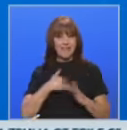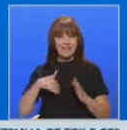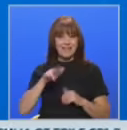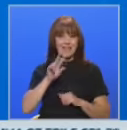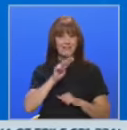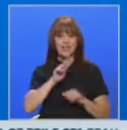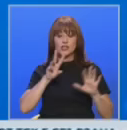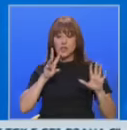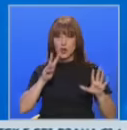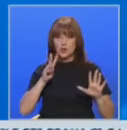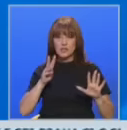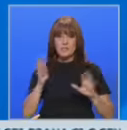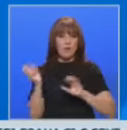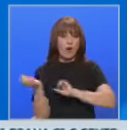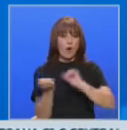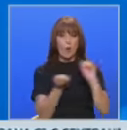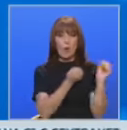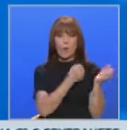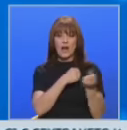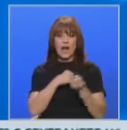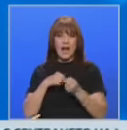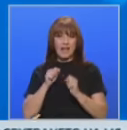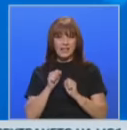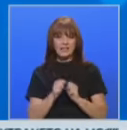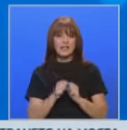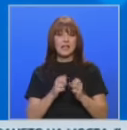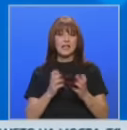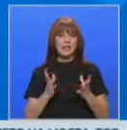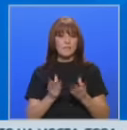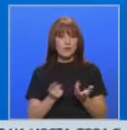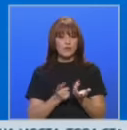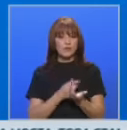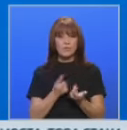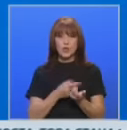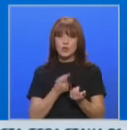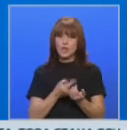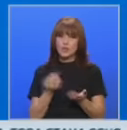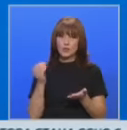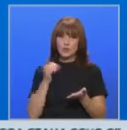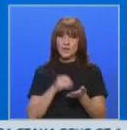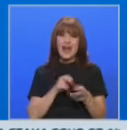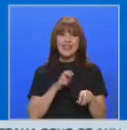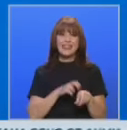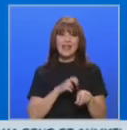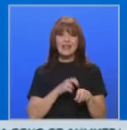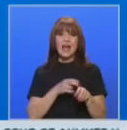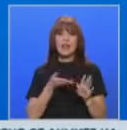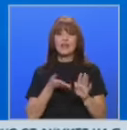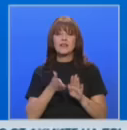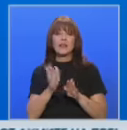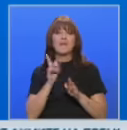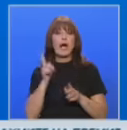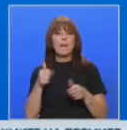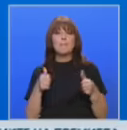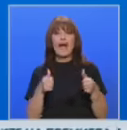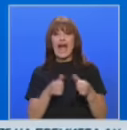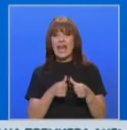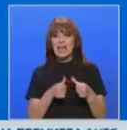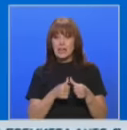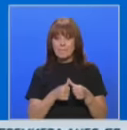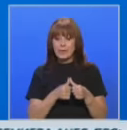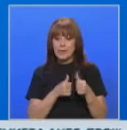градуса, ураганите започват все по-често да ни изпохождат. Даниел вече се придвижва към Либия и според прогнозите там също